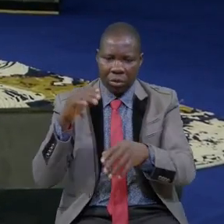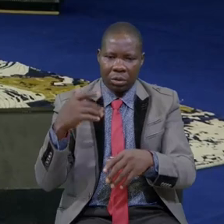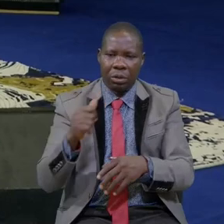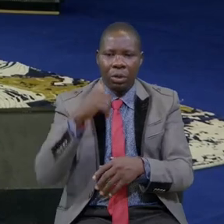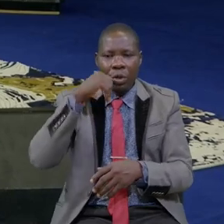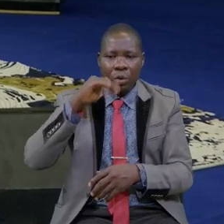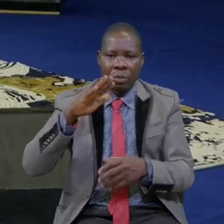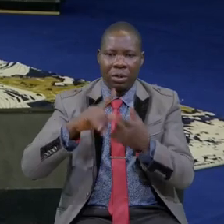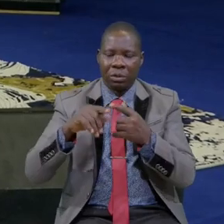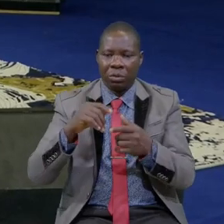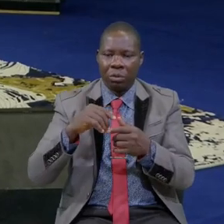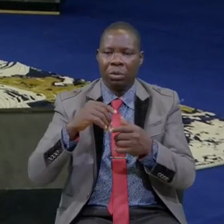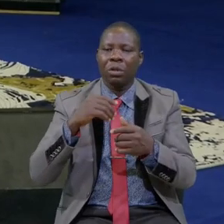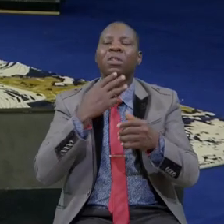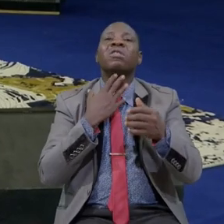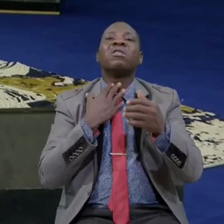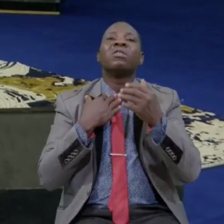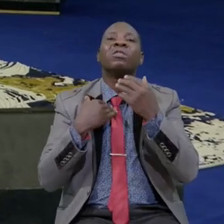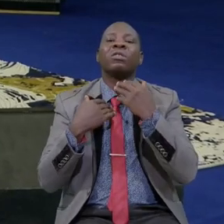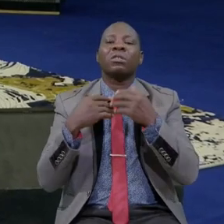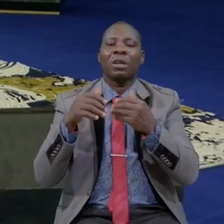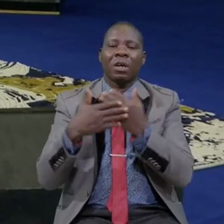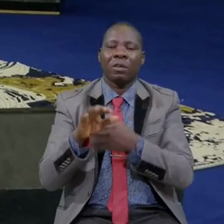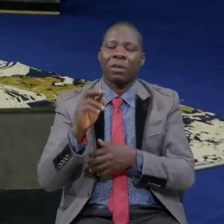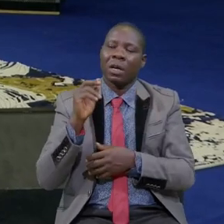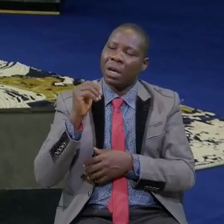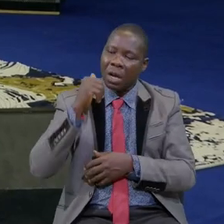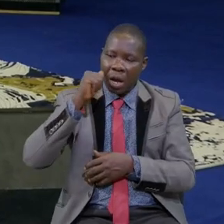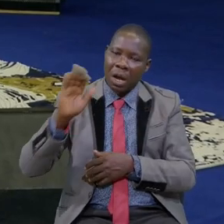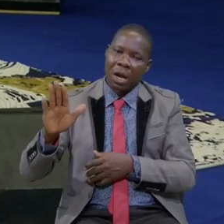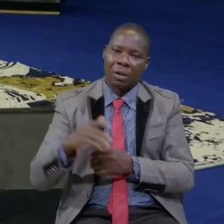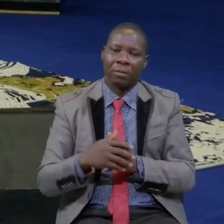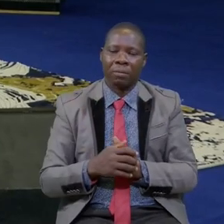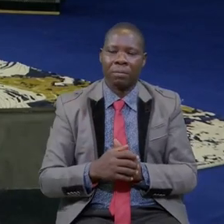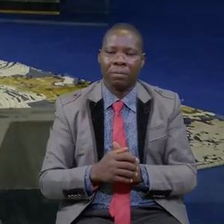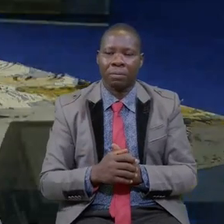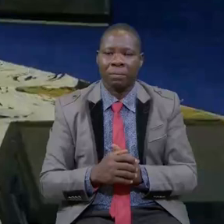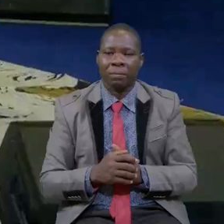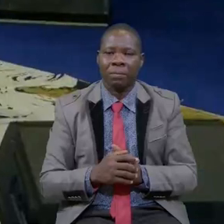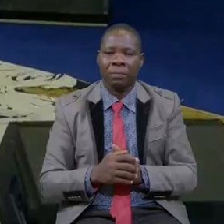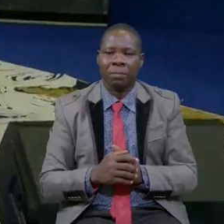pour la convoiter, tu n'as encore rien fait.